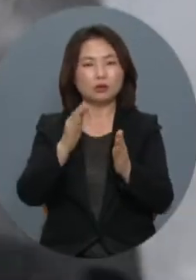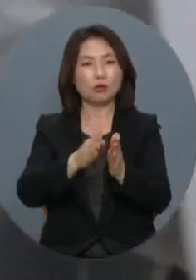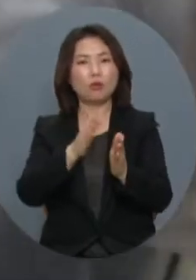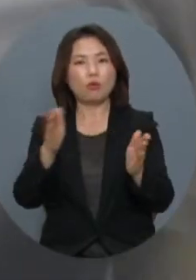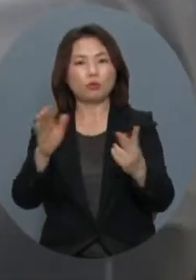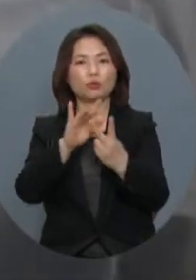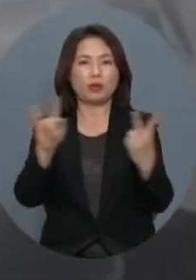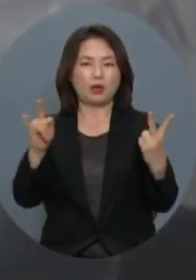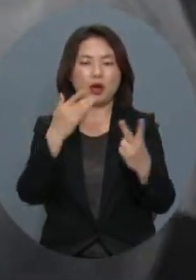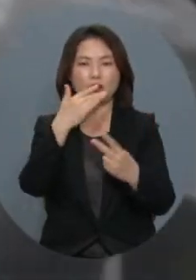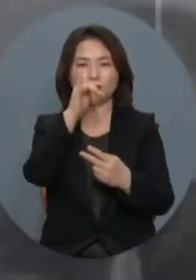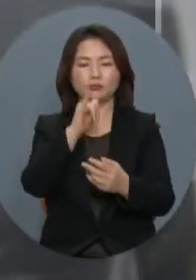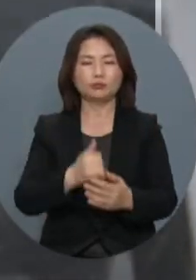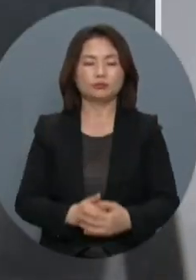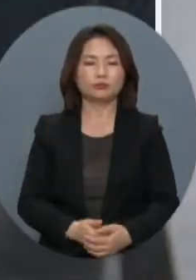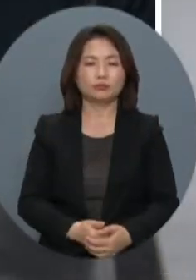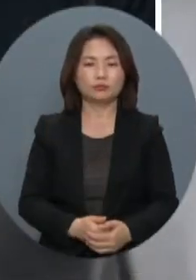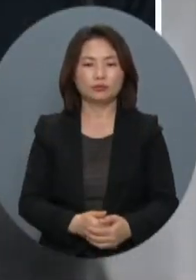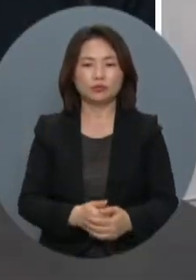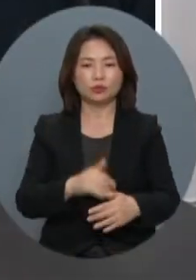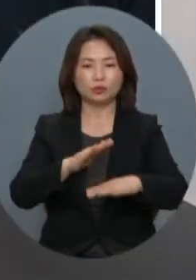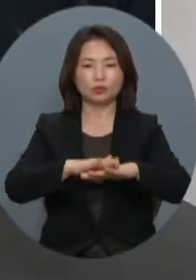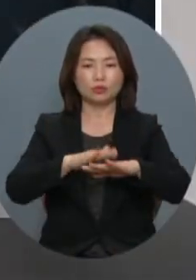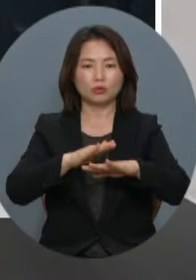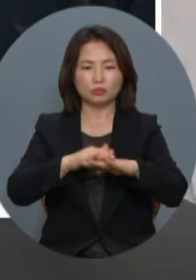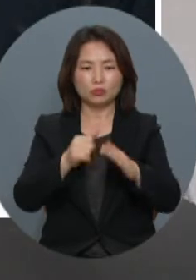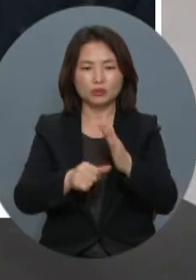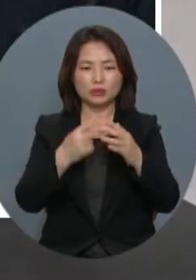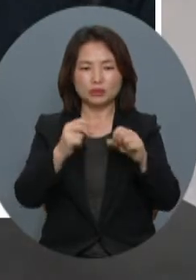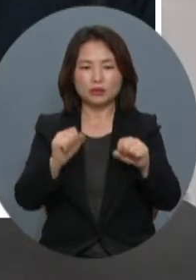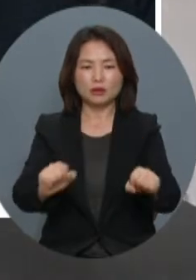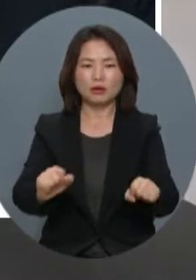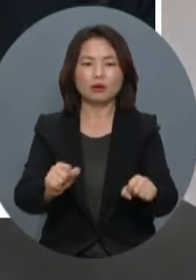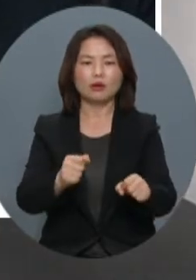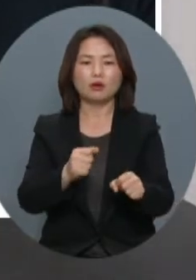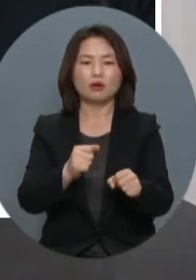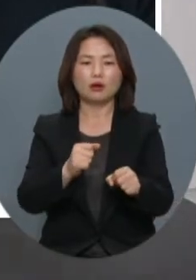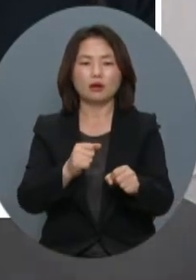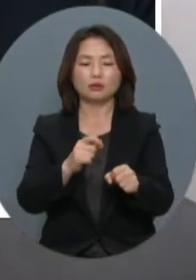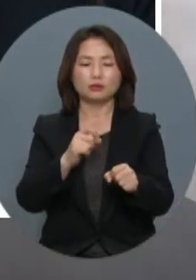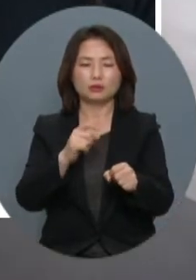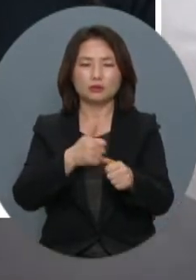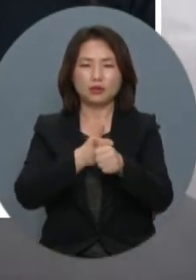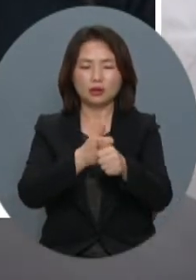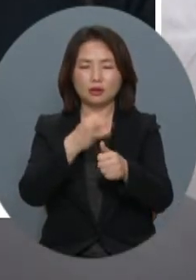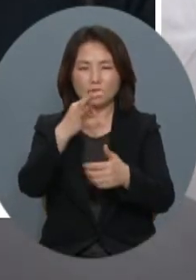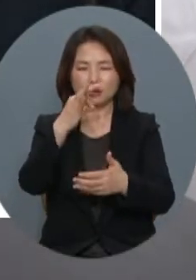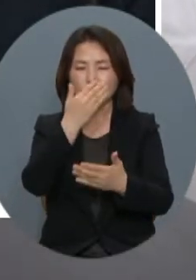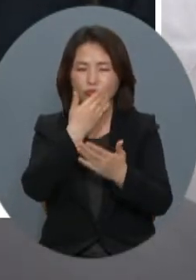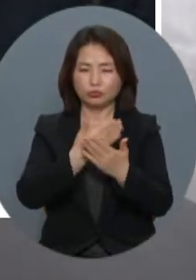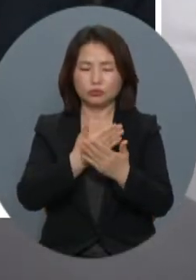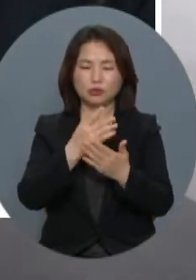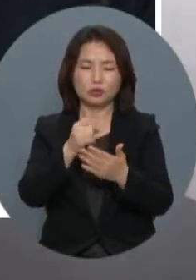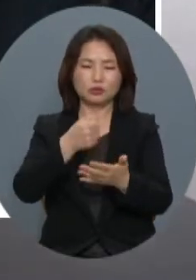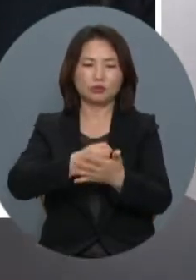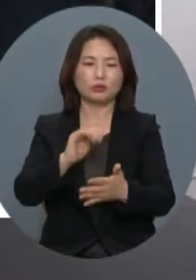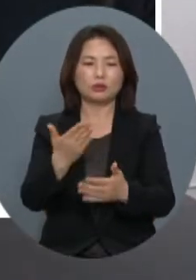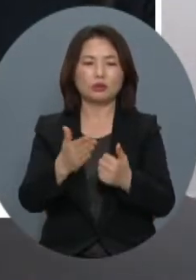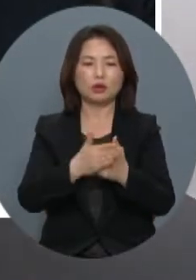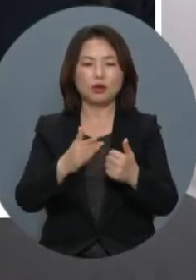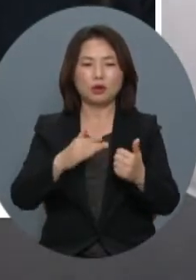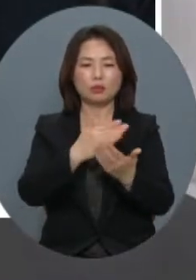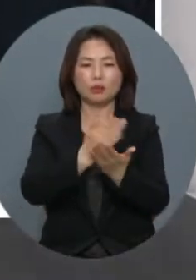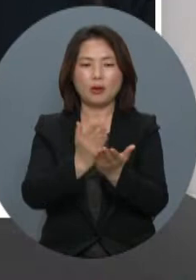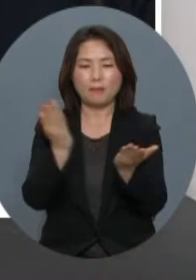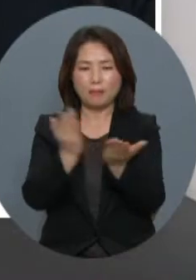이상 늘릴 수 있습니다. 농산물은 신선함이 품질과 가격을 좌우하는 만큼 품목별 맞춤형